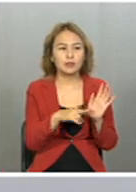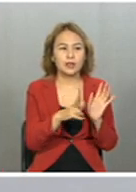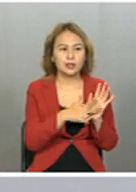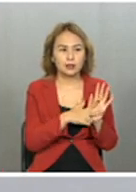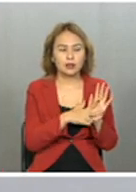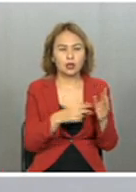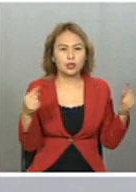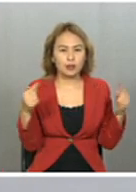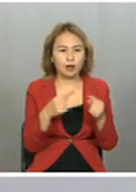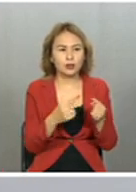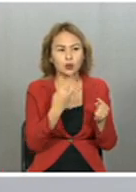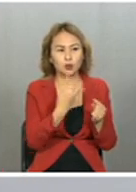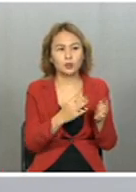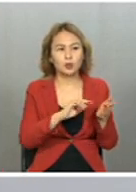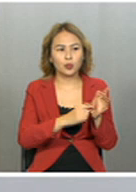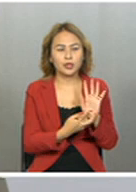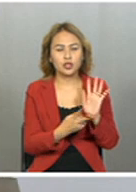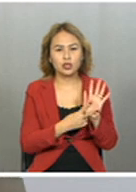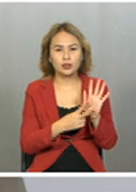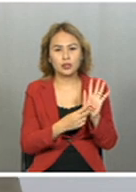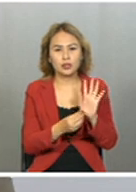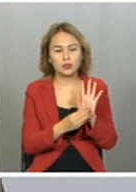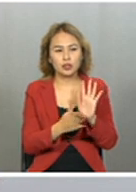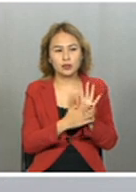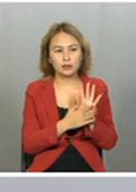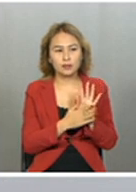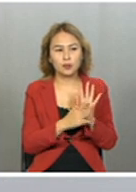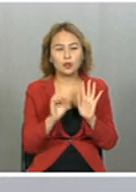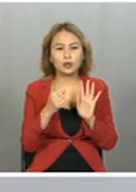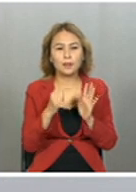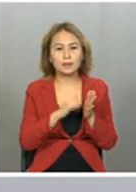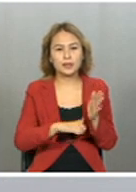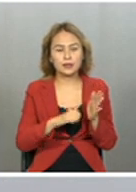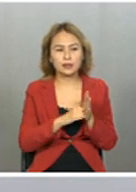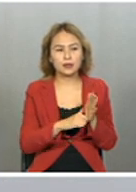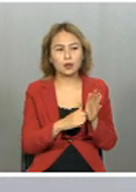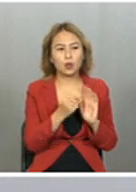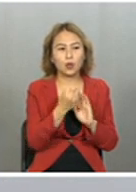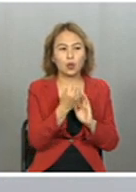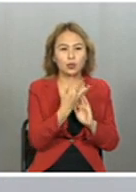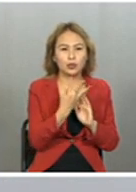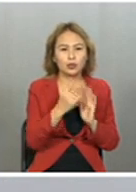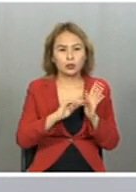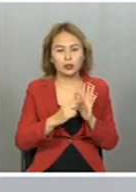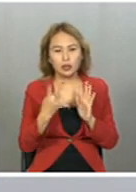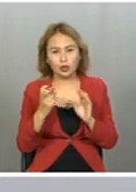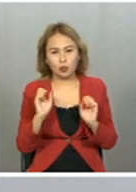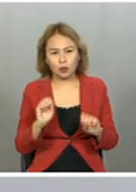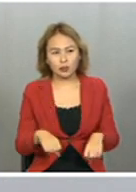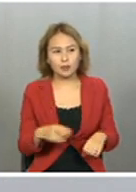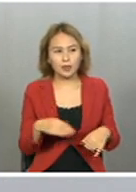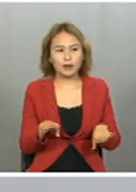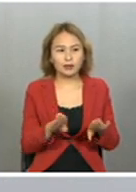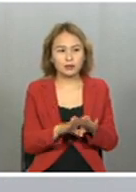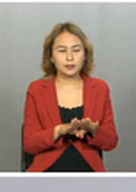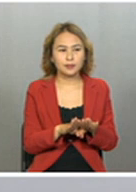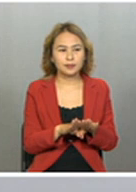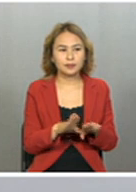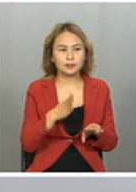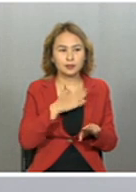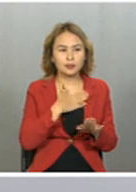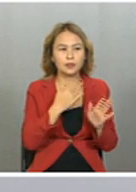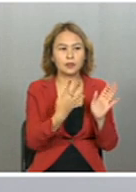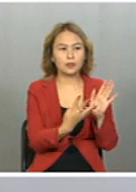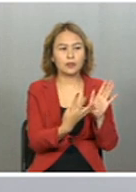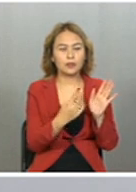нақты 4 пен 7-нің көбейтінісі ретінде жаздым? Мысалы оны 14 пен 2-нің көбейтінісі ретінде жазуға болады, иә? Мен 4 пен